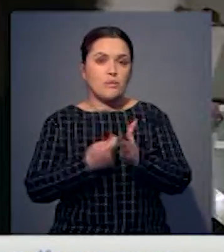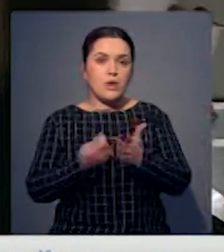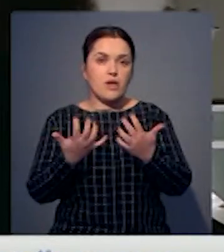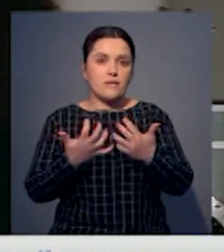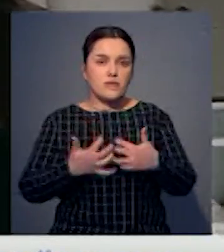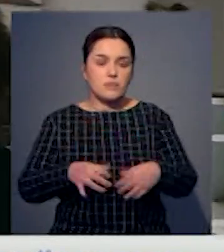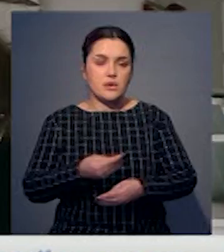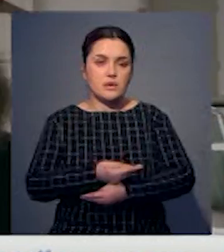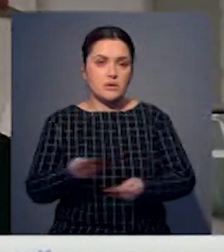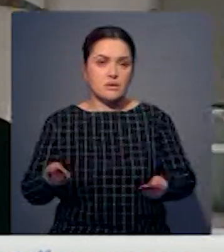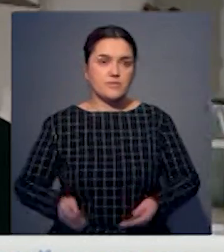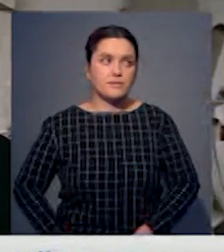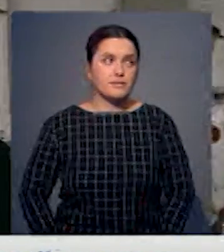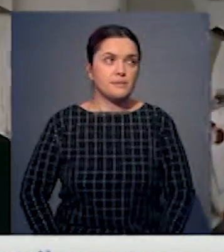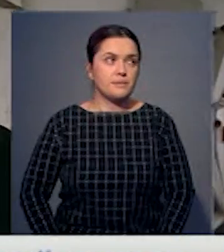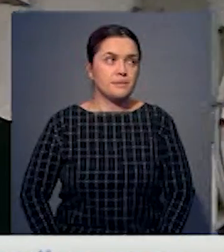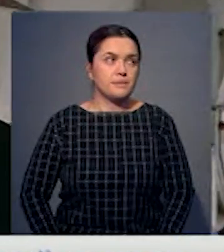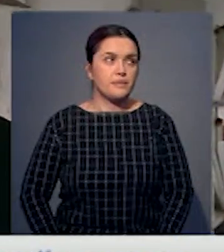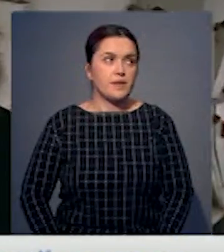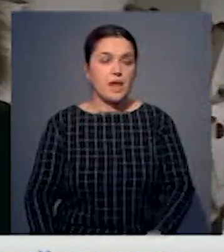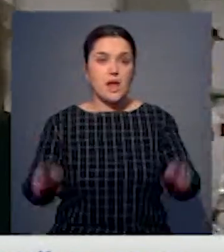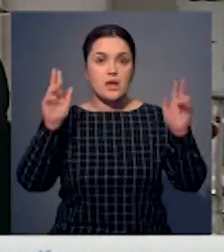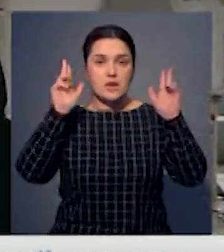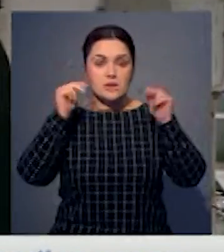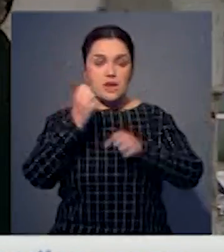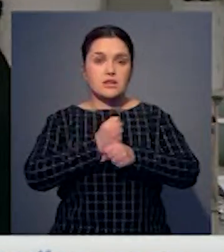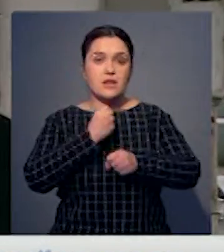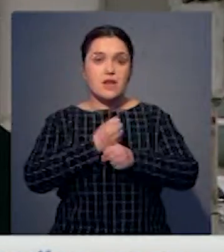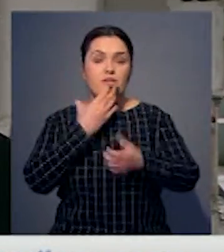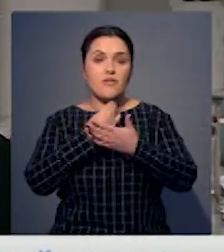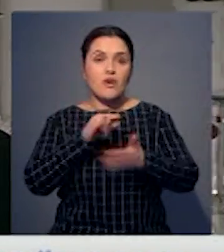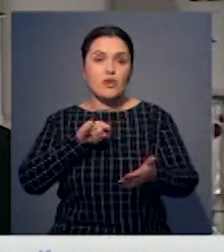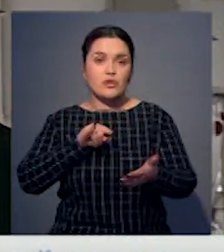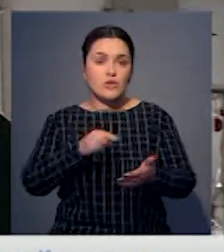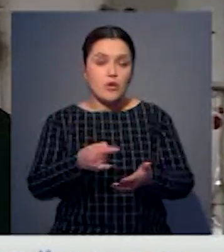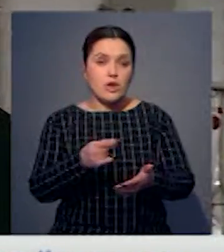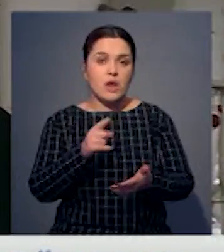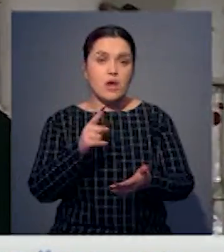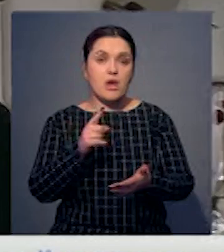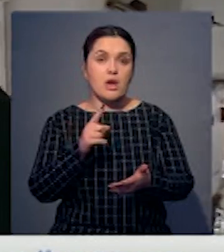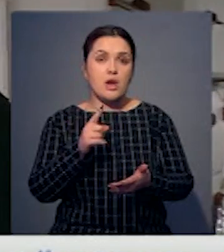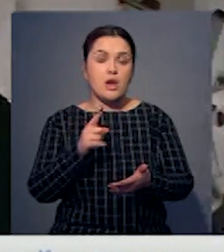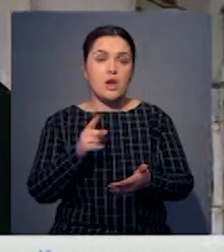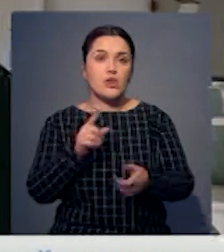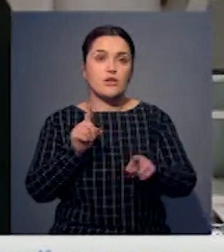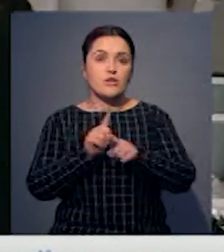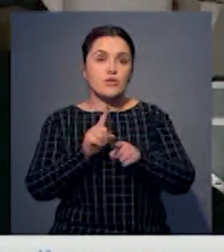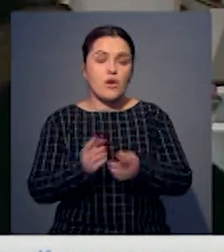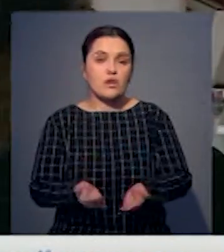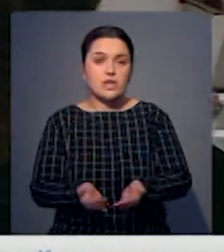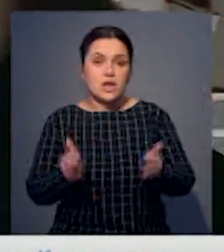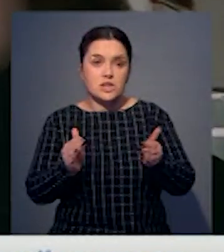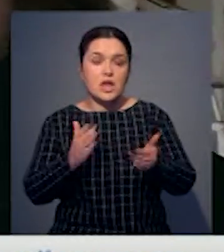автоматически. Зайцы делают себе норы, а кролики делают себе гнезда. Вот